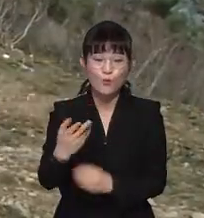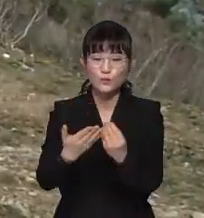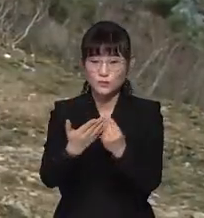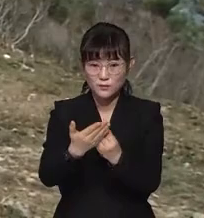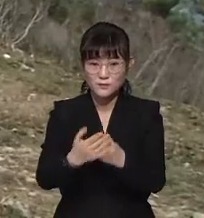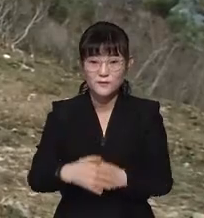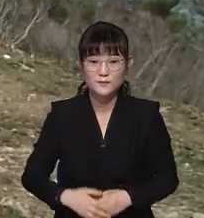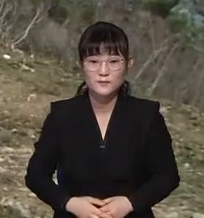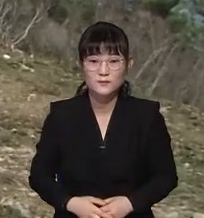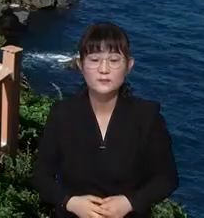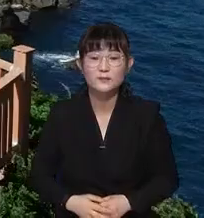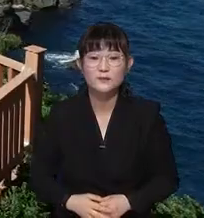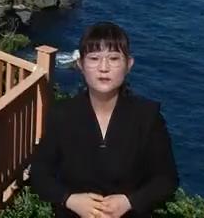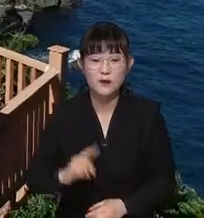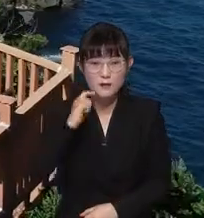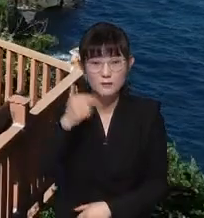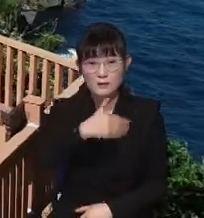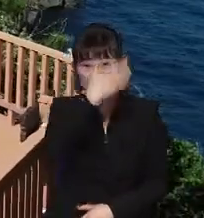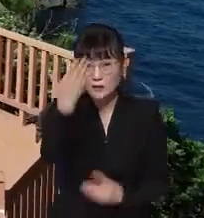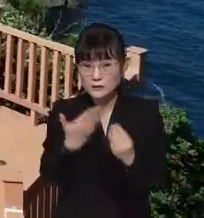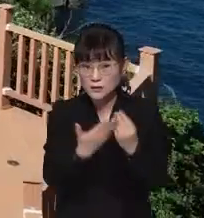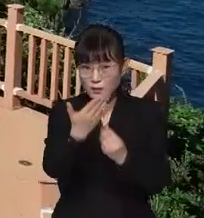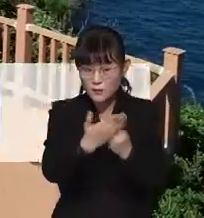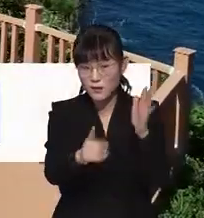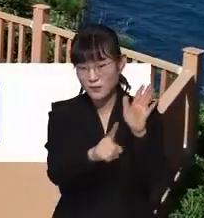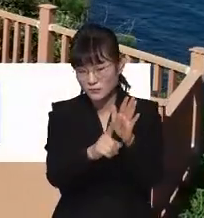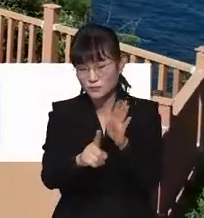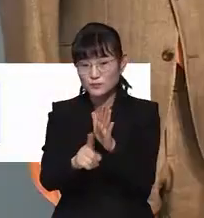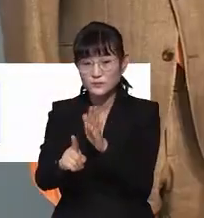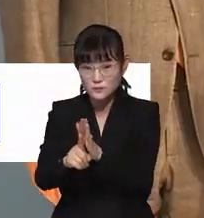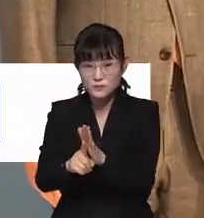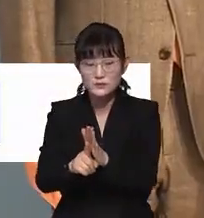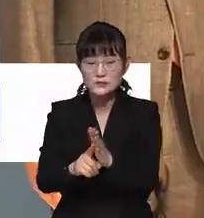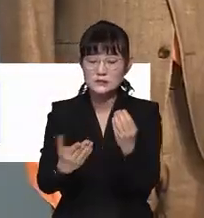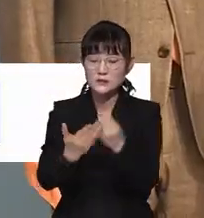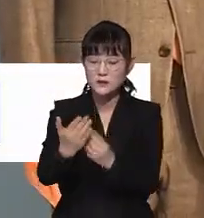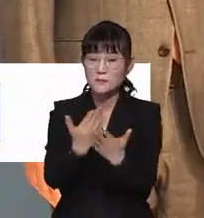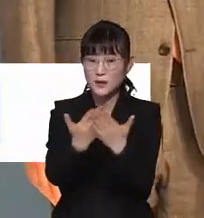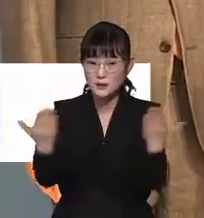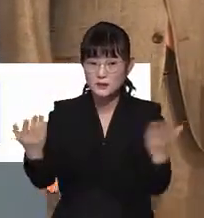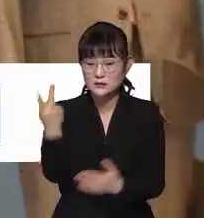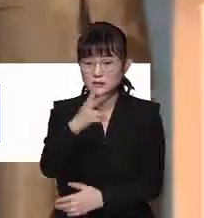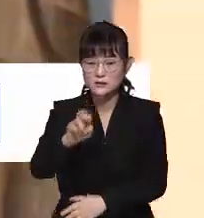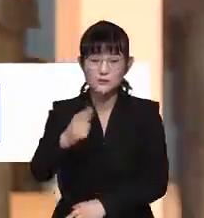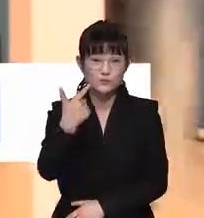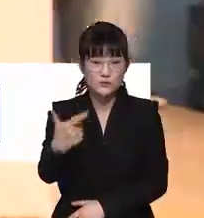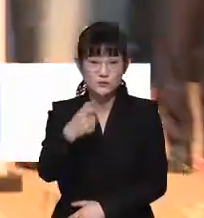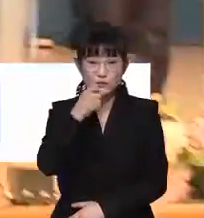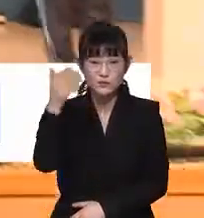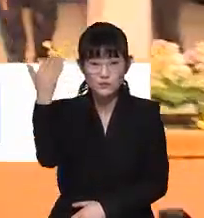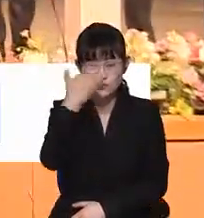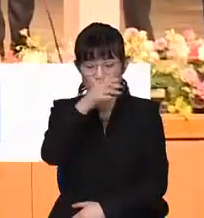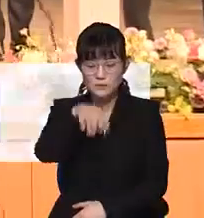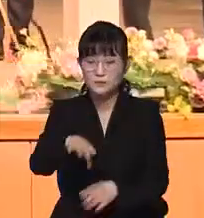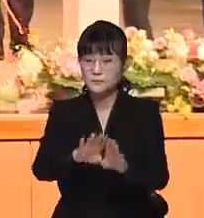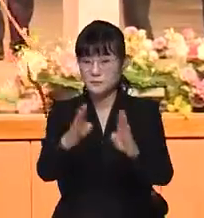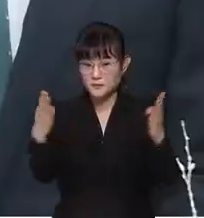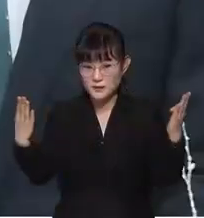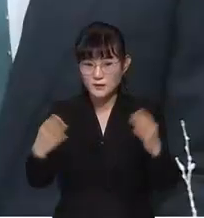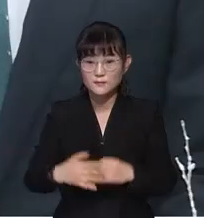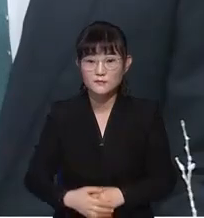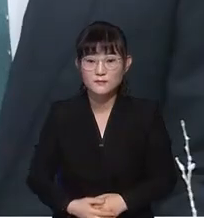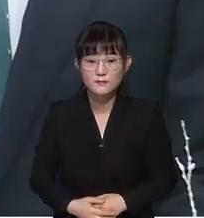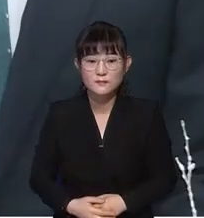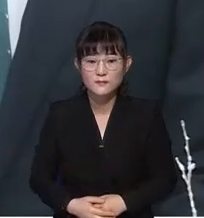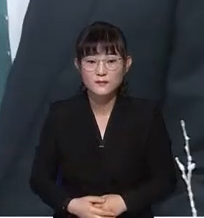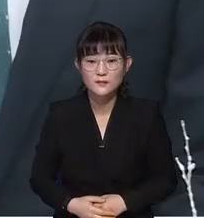같은 섬을 전 세계에 알리고 그 가치를 논의하기 위한 세계 선박람회가 2026년 여수에서 열립니다. 를